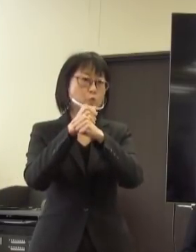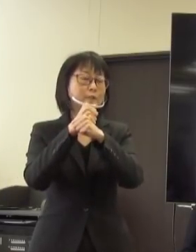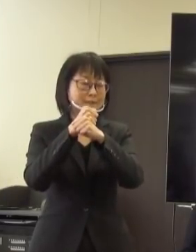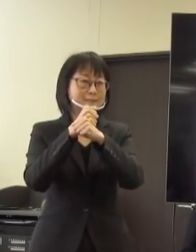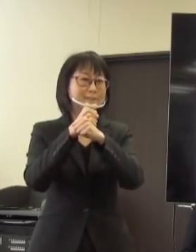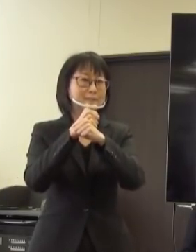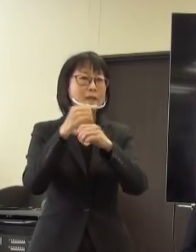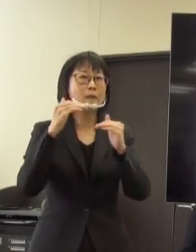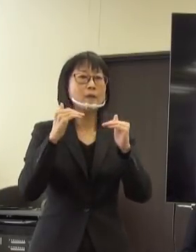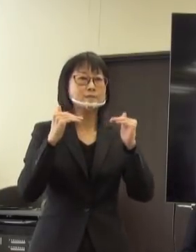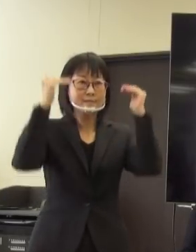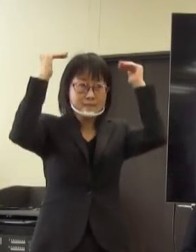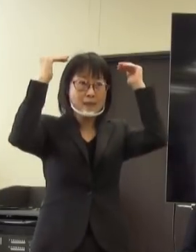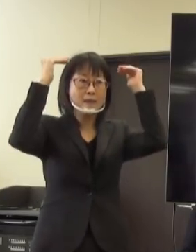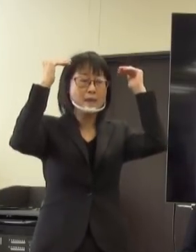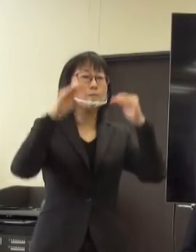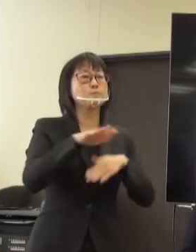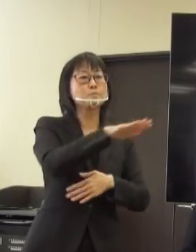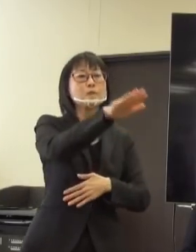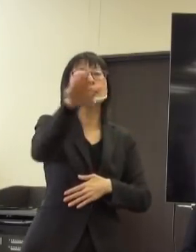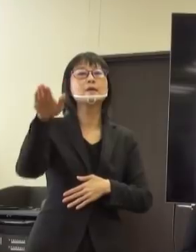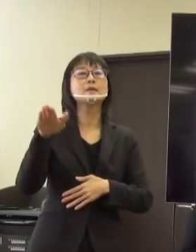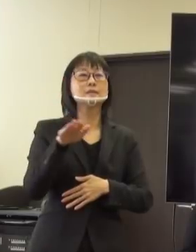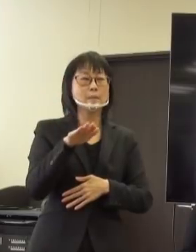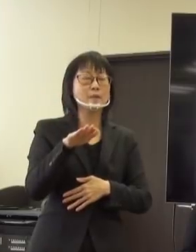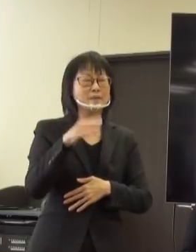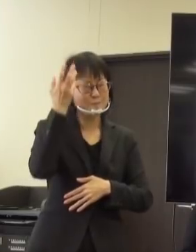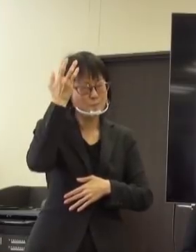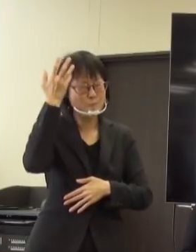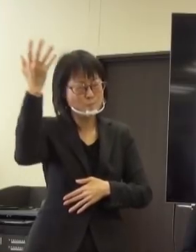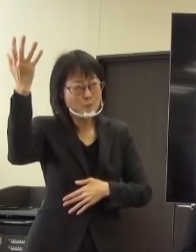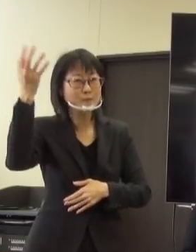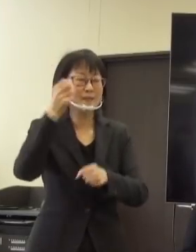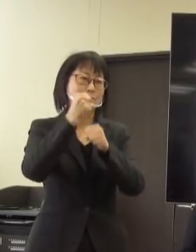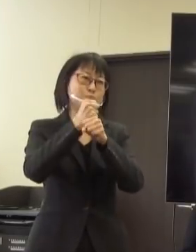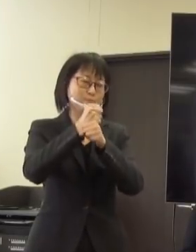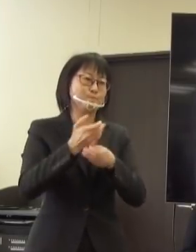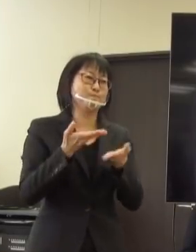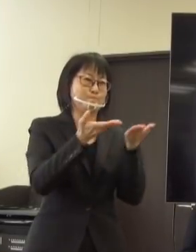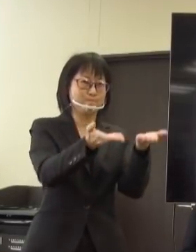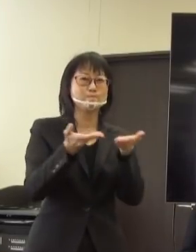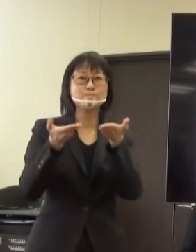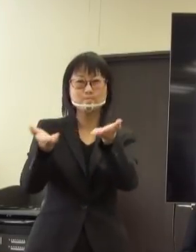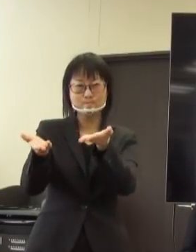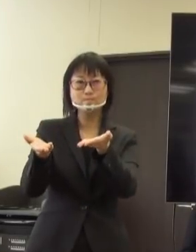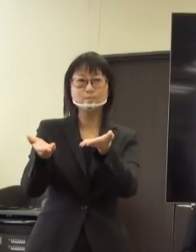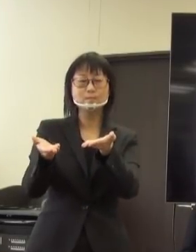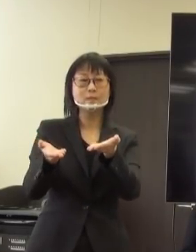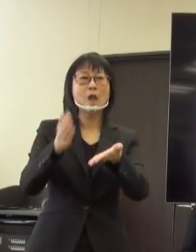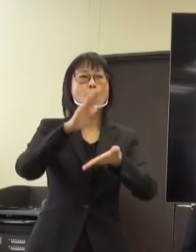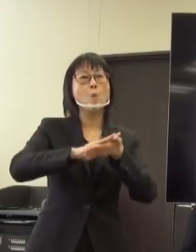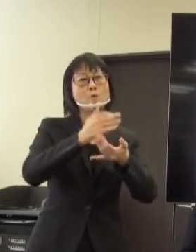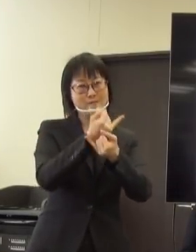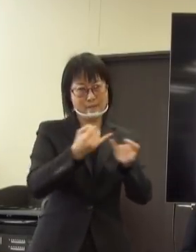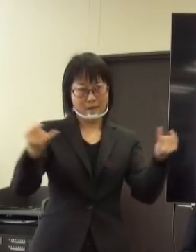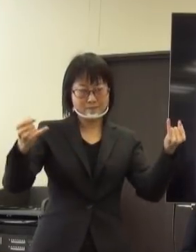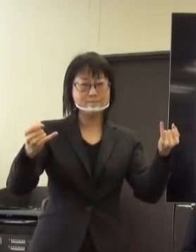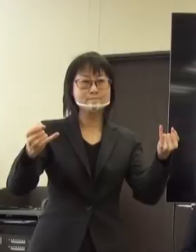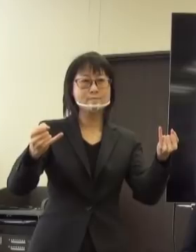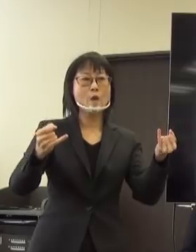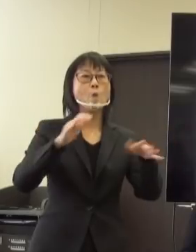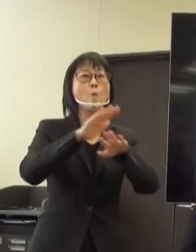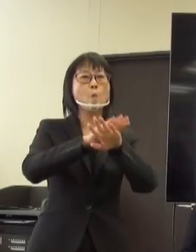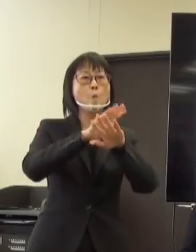して、オンライン開催をにいたします。それから1月4